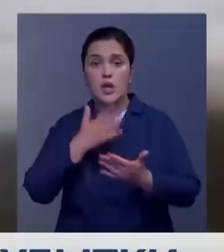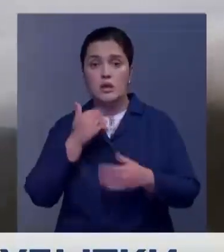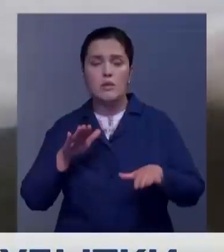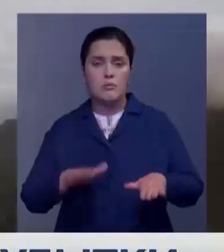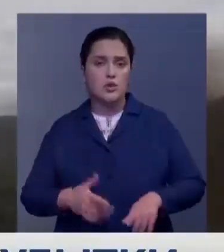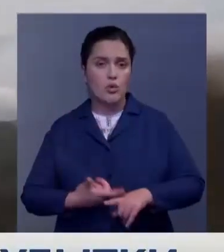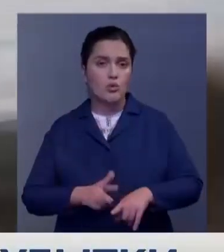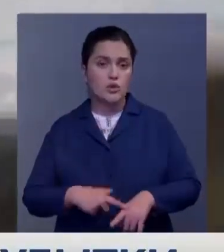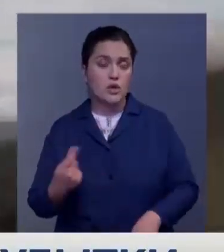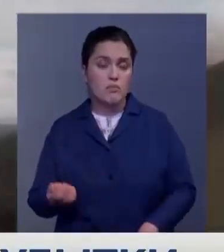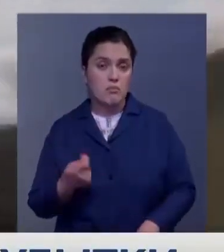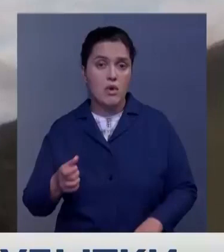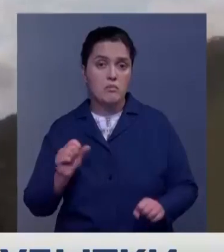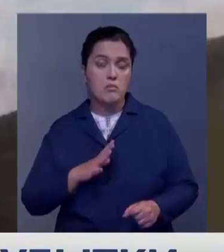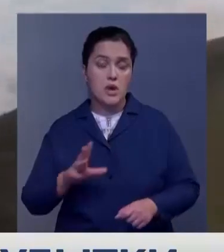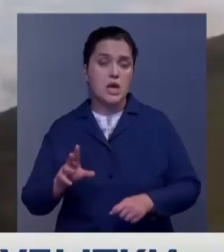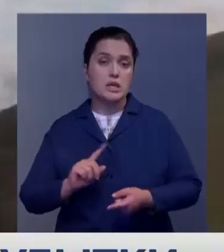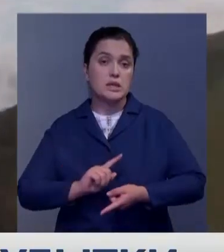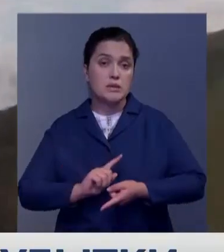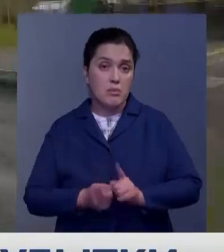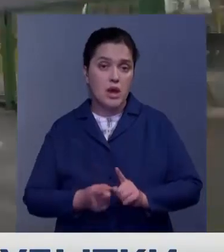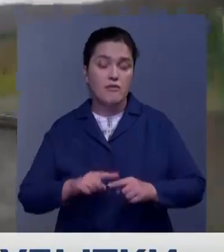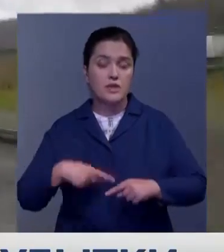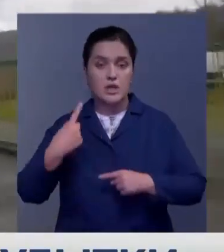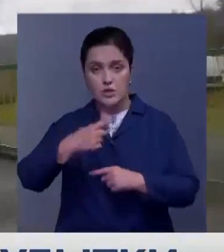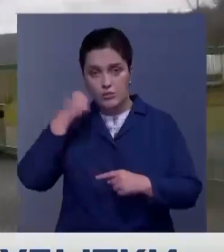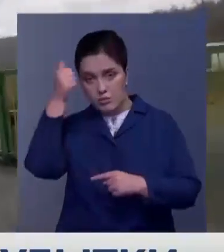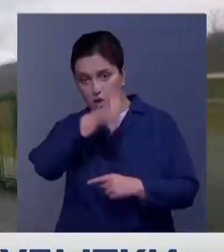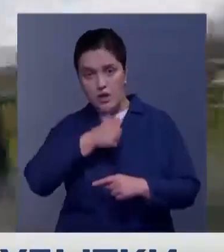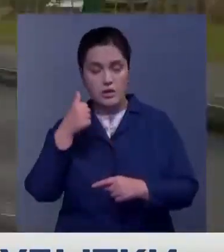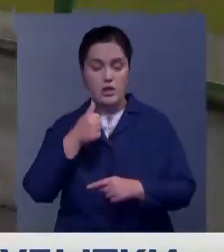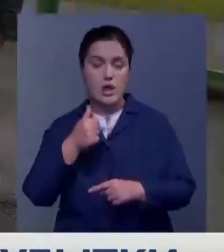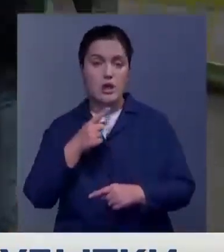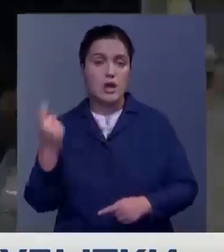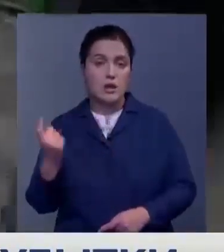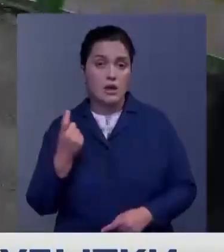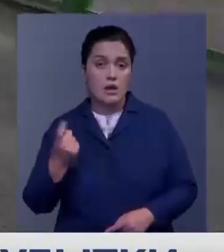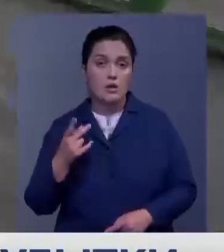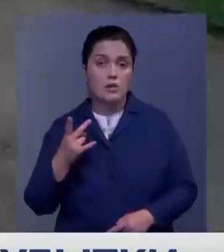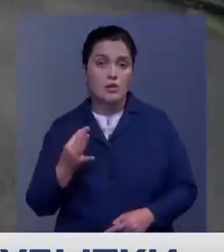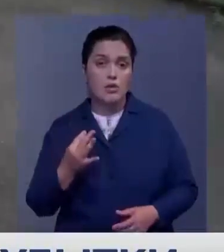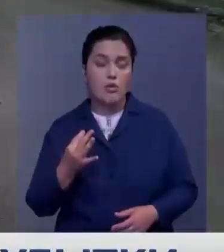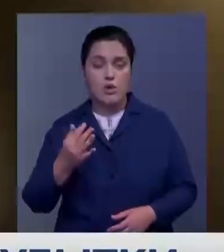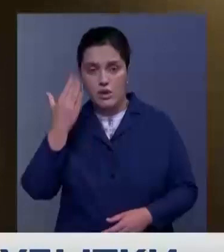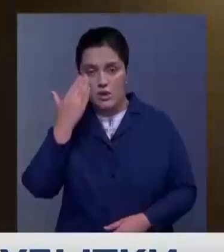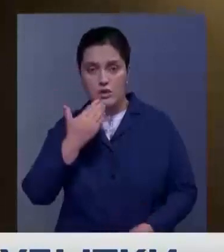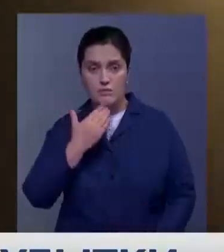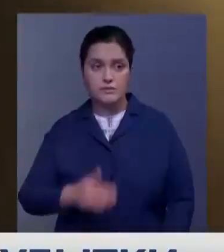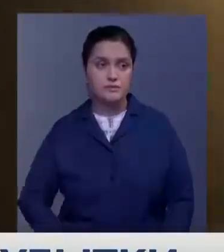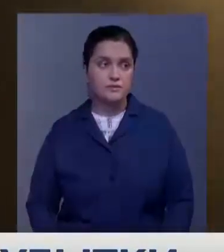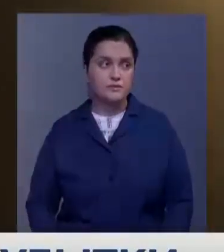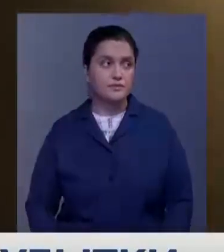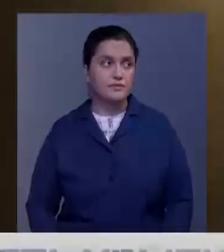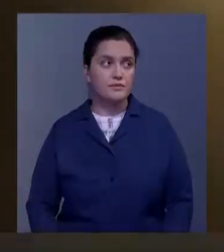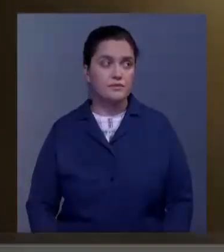очень мало. Ситуация может исправиться только в следующем году, уверена хозяйка курортного отеля, но не раньше лета. Выживем